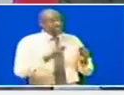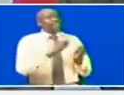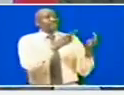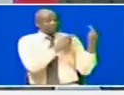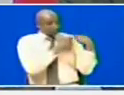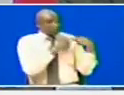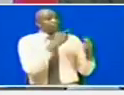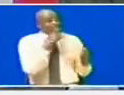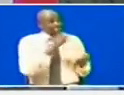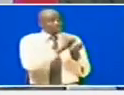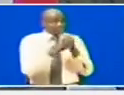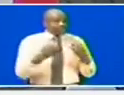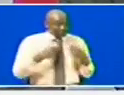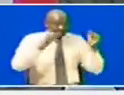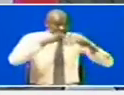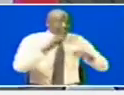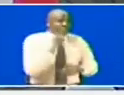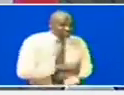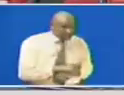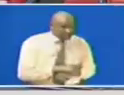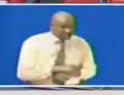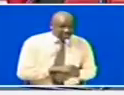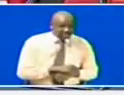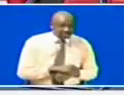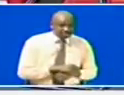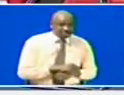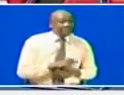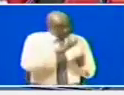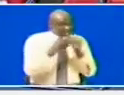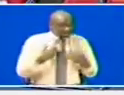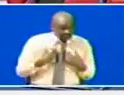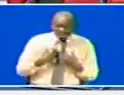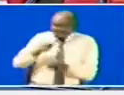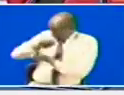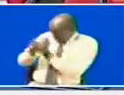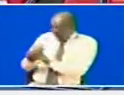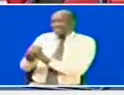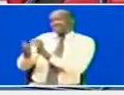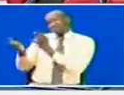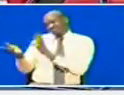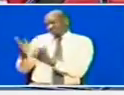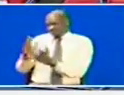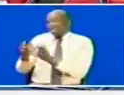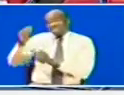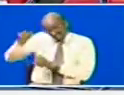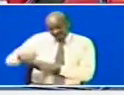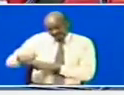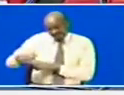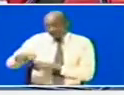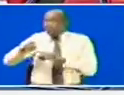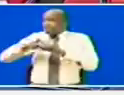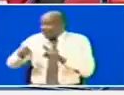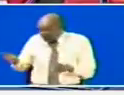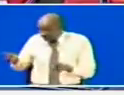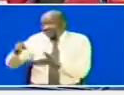yamebadilika. Hapo tumekubaliana. Katika kubadilika, yamebadilika. Katika kubadilika tuseme yamebadilika, ndio. Lakini